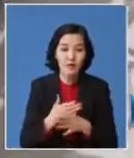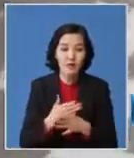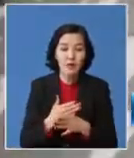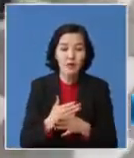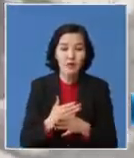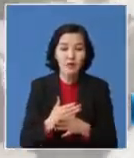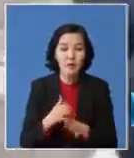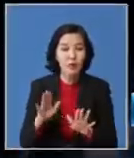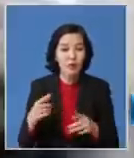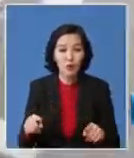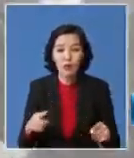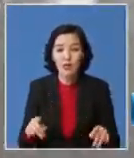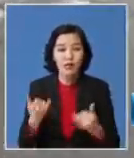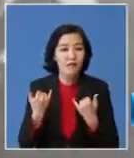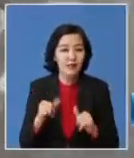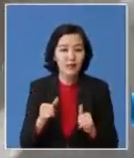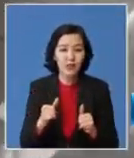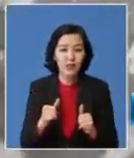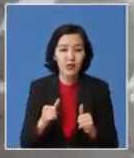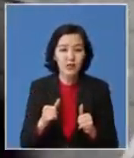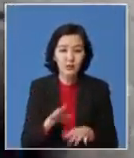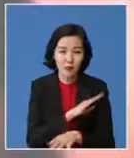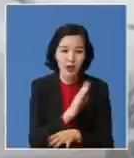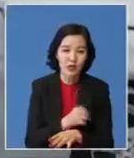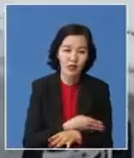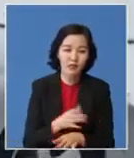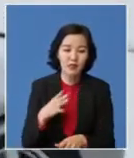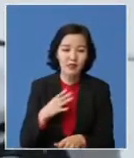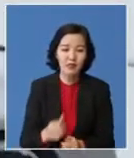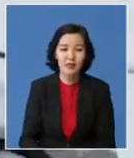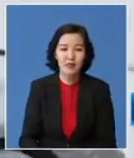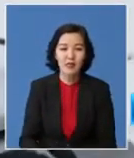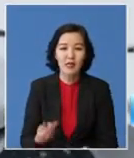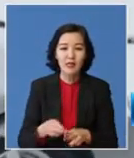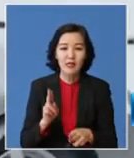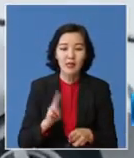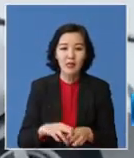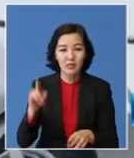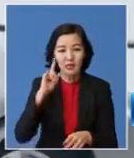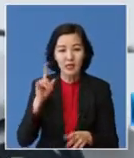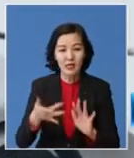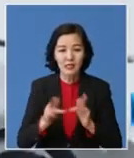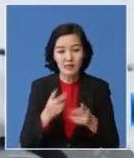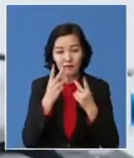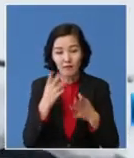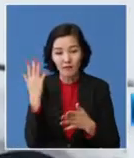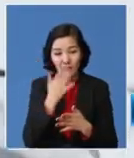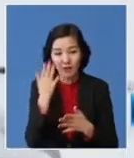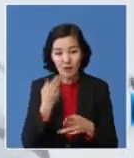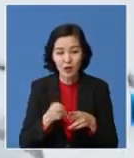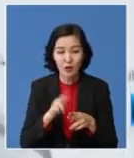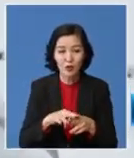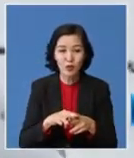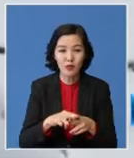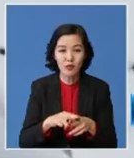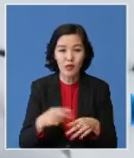стороны. Другие же восхищались такой богатырской силой. Также в Казнете распространяется видео, на котором женщина в майке